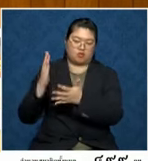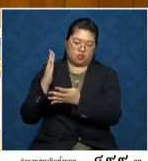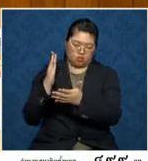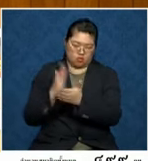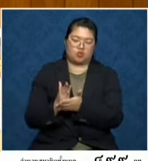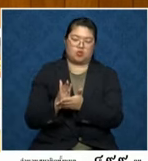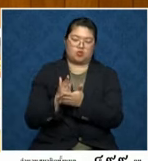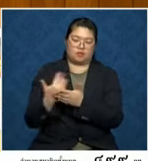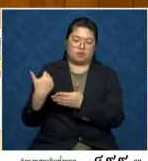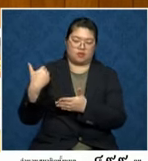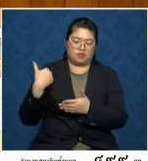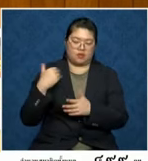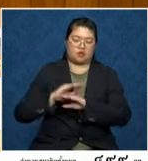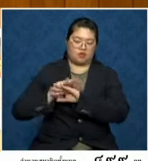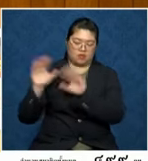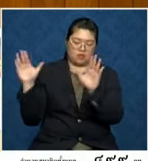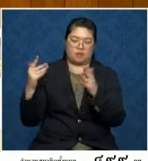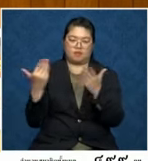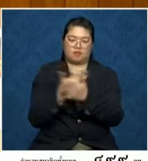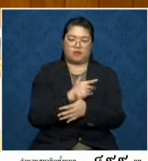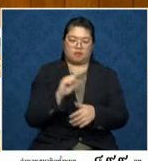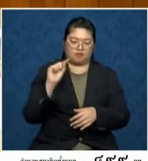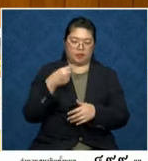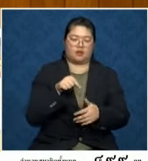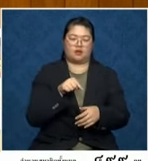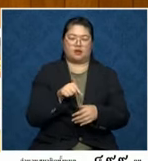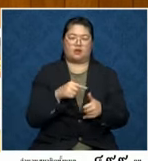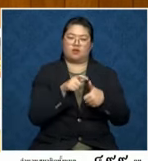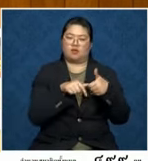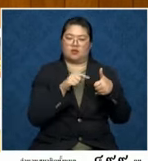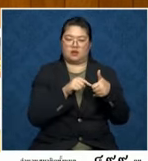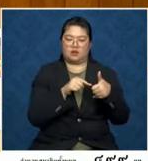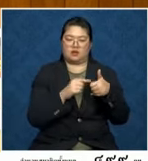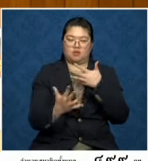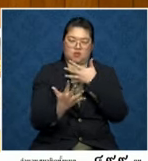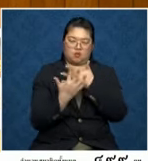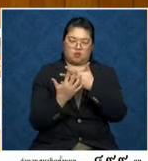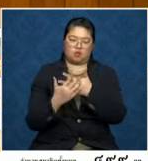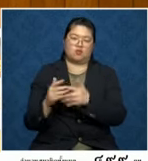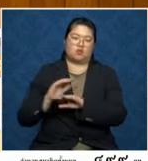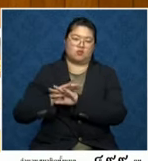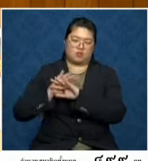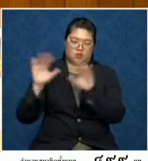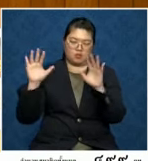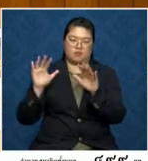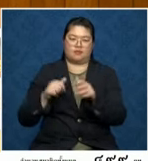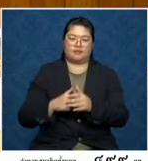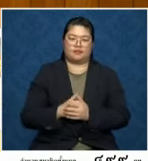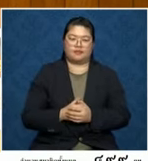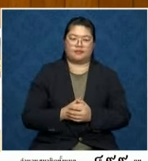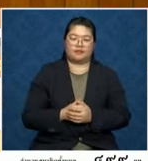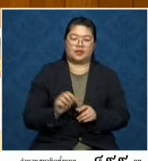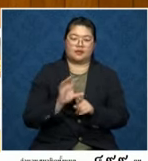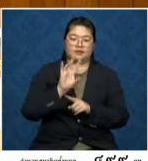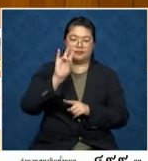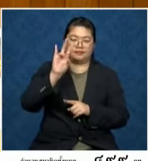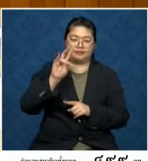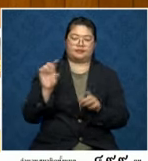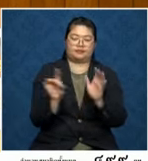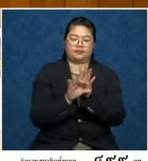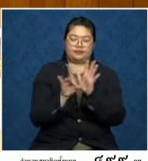ำคุกในกรณีที่ผู้ต้องโทษจำคุกตามกฎหมายนี้และกฎหมายอื่นข้อที่7ซึ่งเป็น